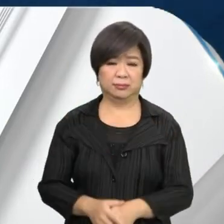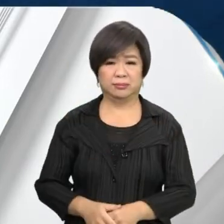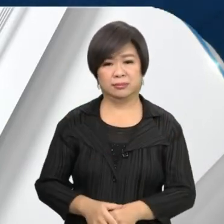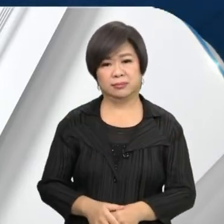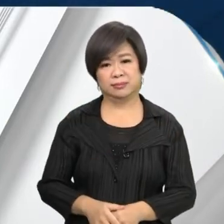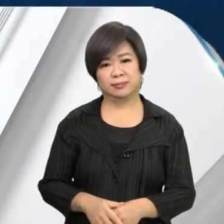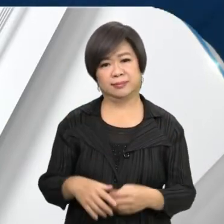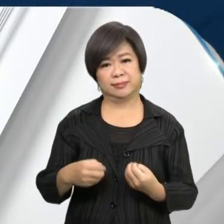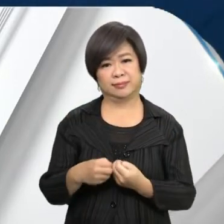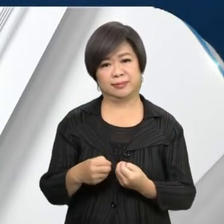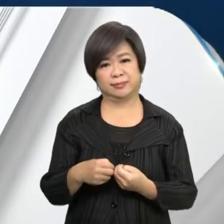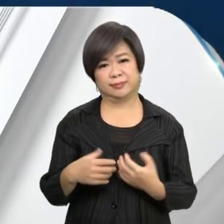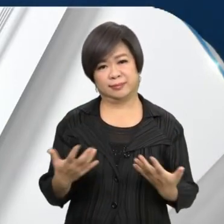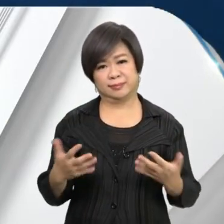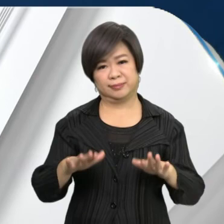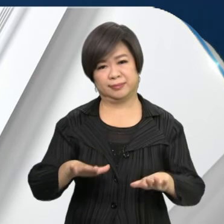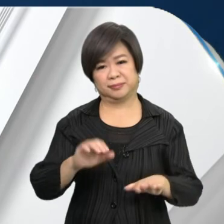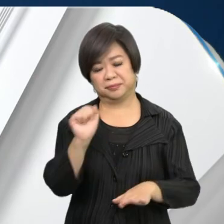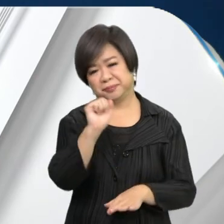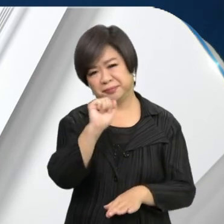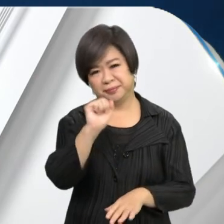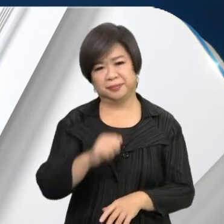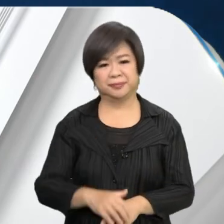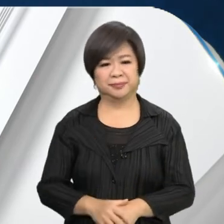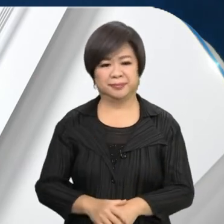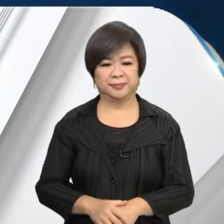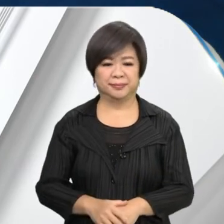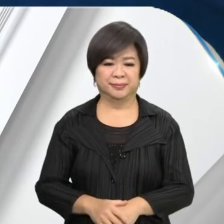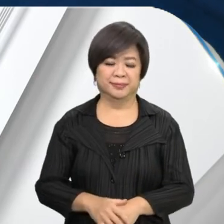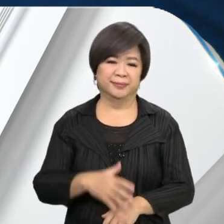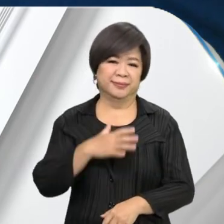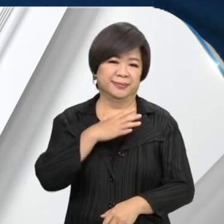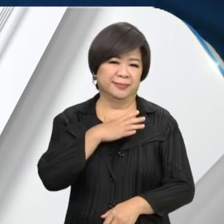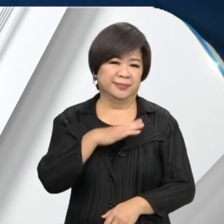但是现在可能不能玩，你会觉得